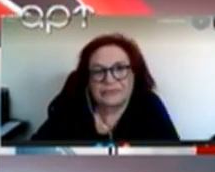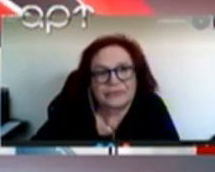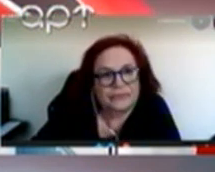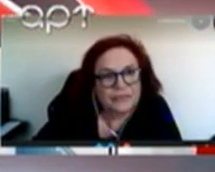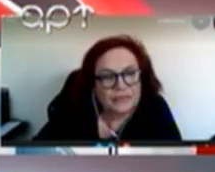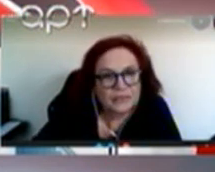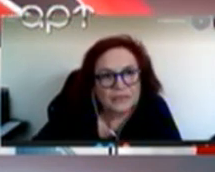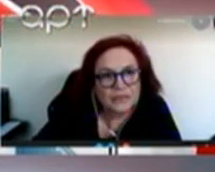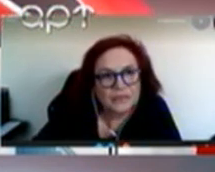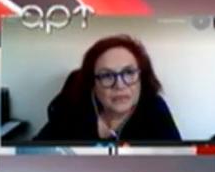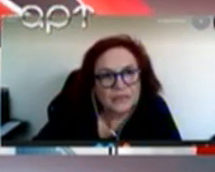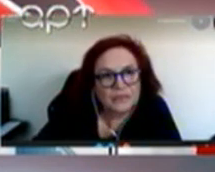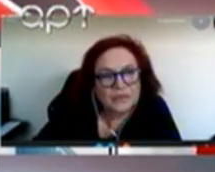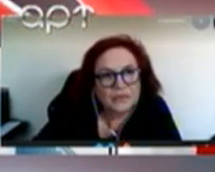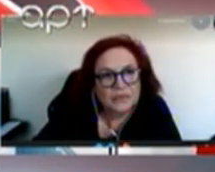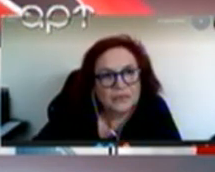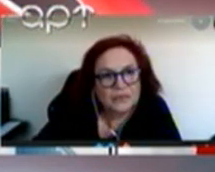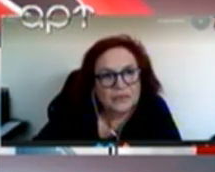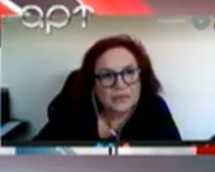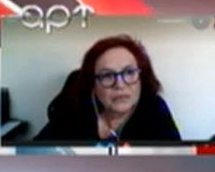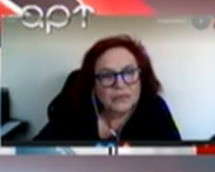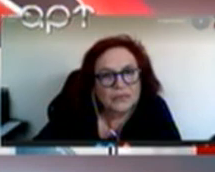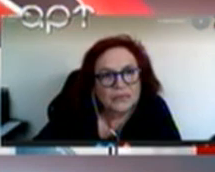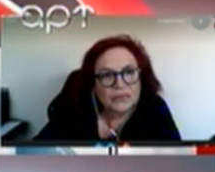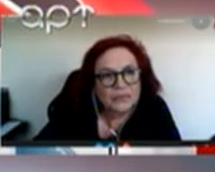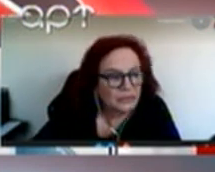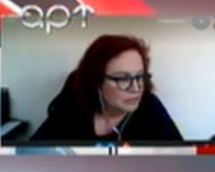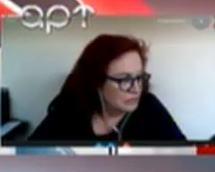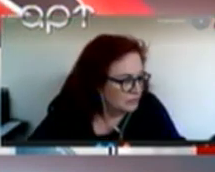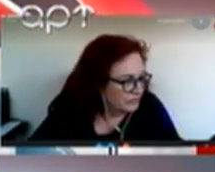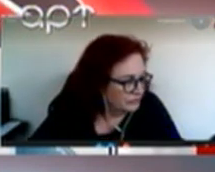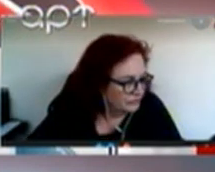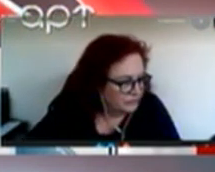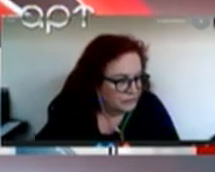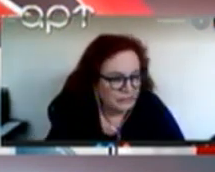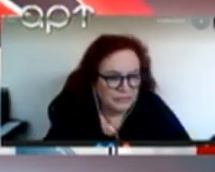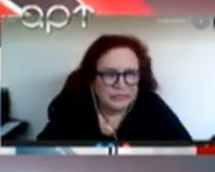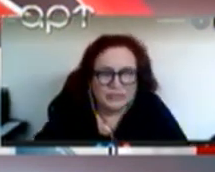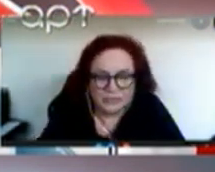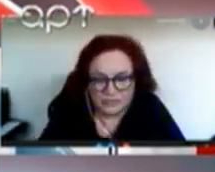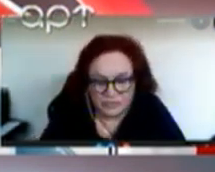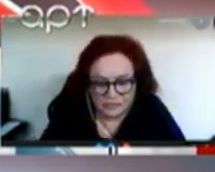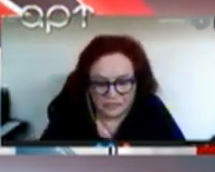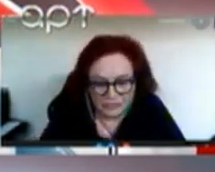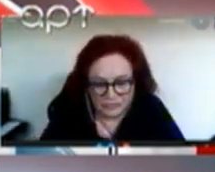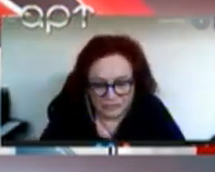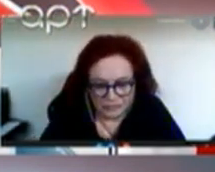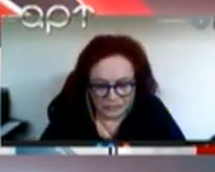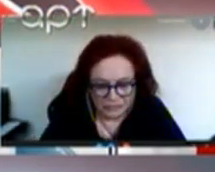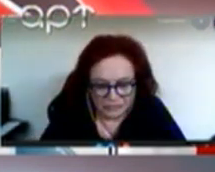λογαριασμός. Δεν θα πρέπει να το πληρώσω. Και αφού θα ισχύσει από τον Ιούνιο, τι μείωση θα